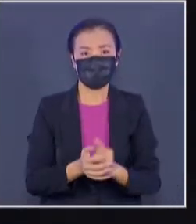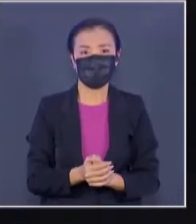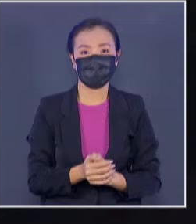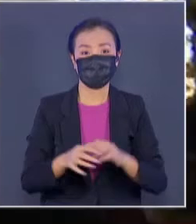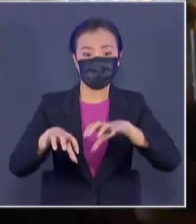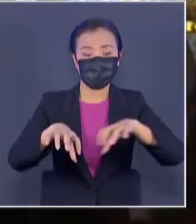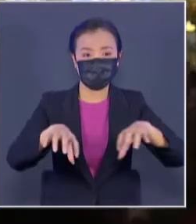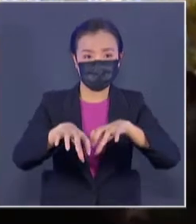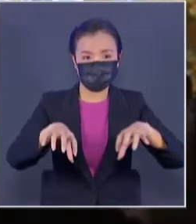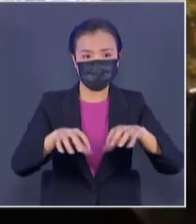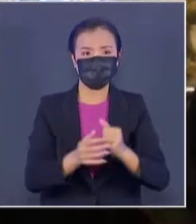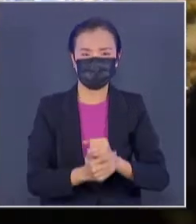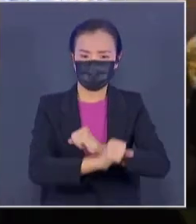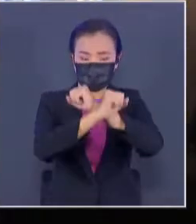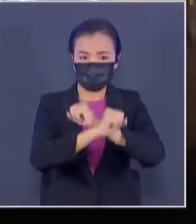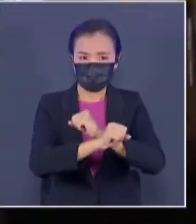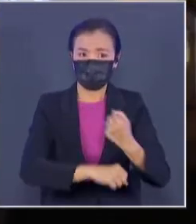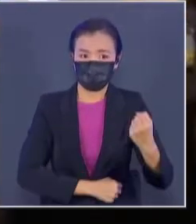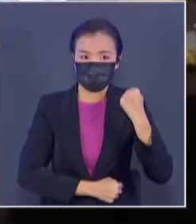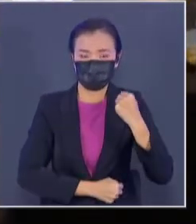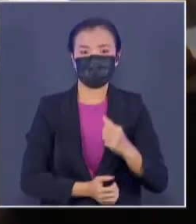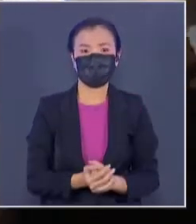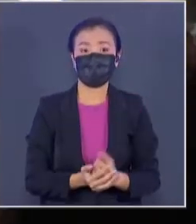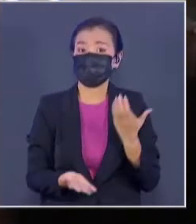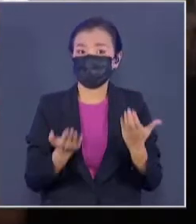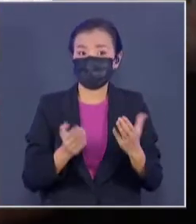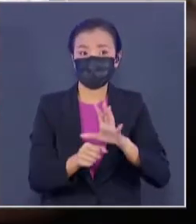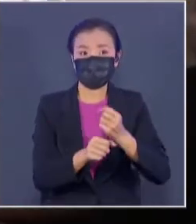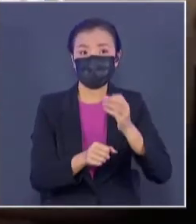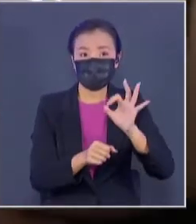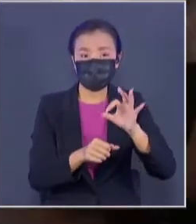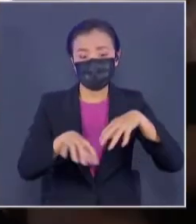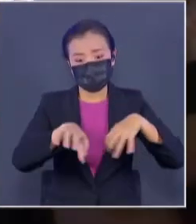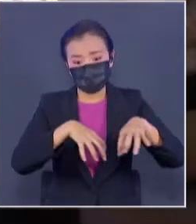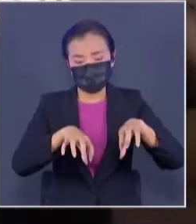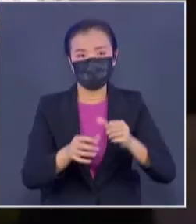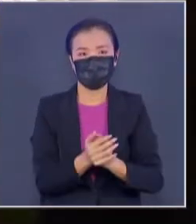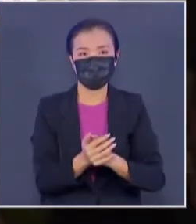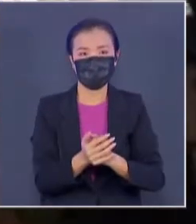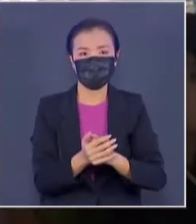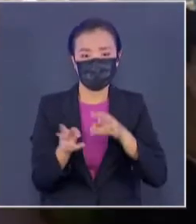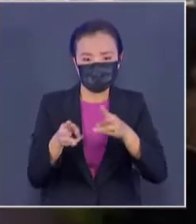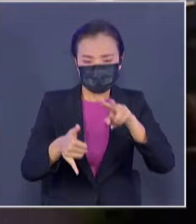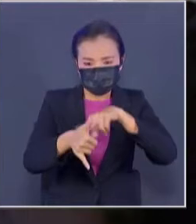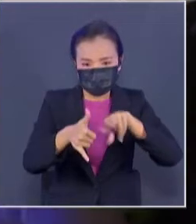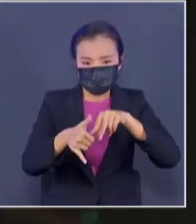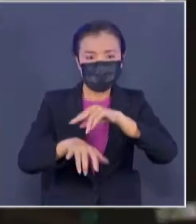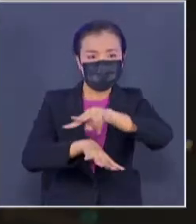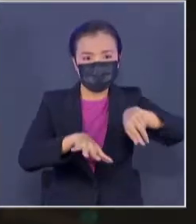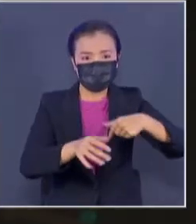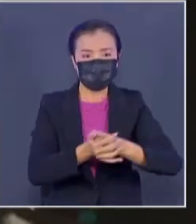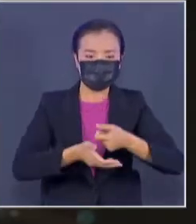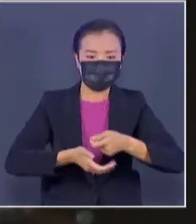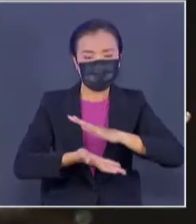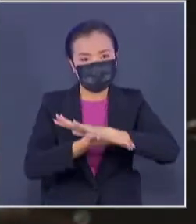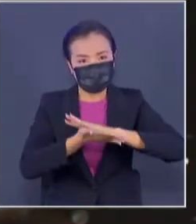ยงานคุมเข้มมาตรการในการป้องกันไม่ว่าจะเป็นโควิดฟรีเซตติ้งการคัดกรองการทำความสะอาดสถานที่การเว้นระยะ